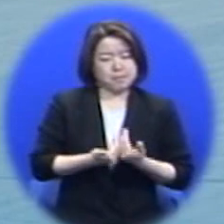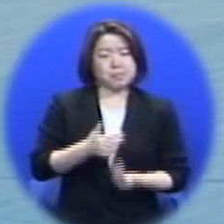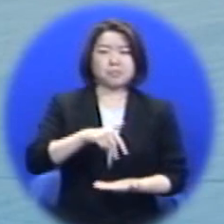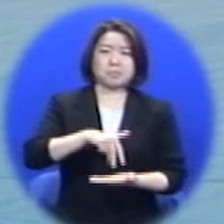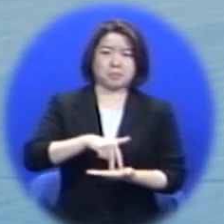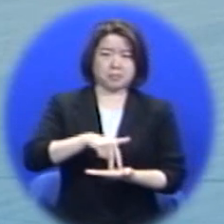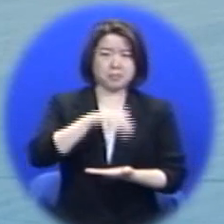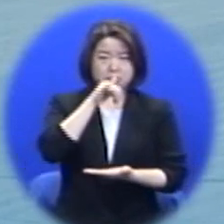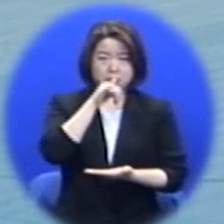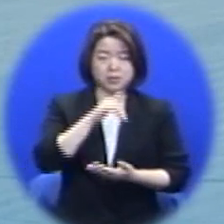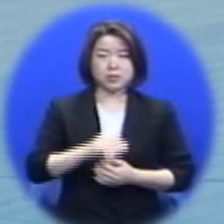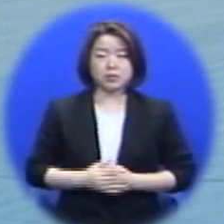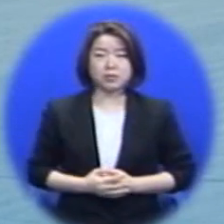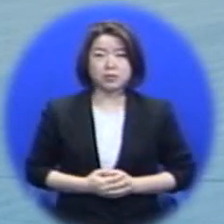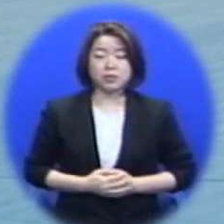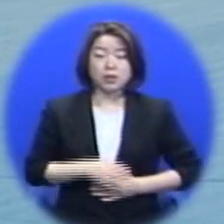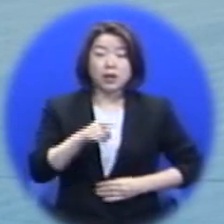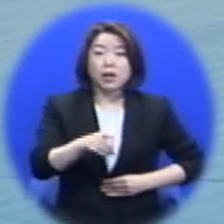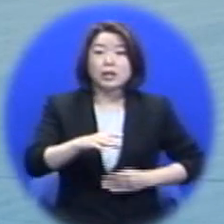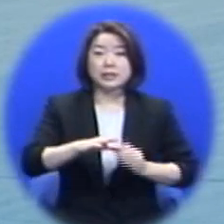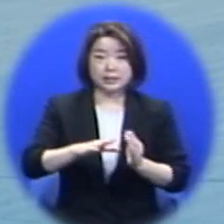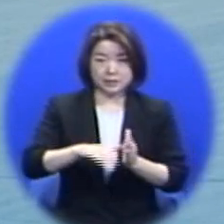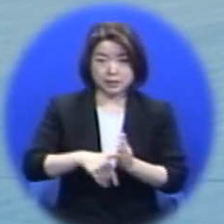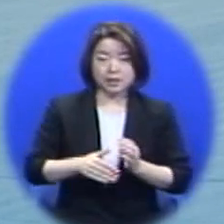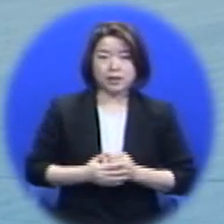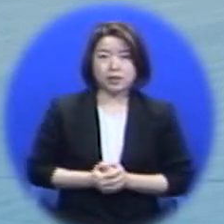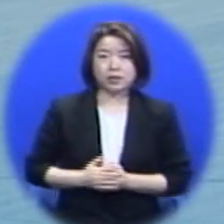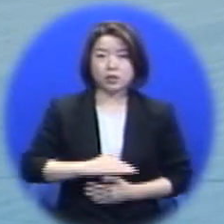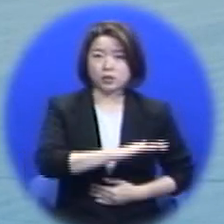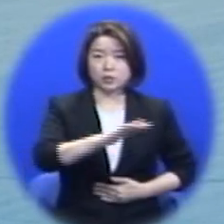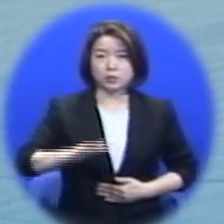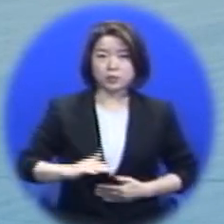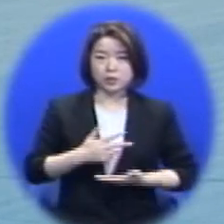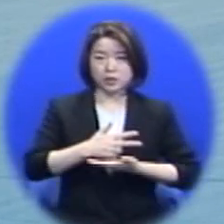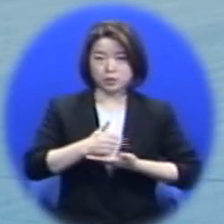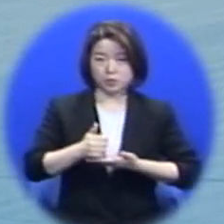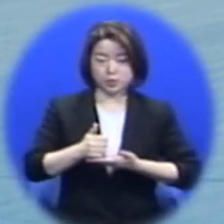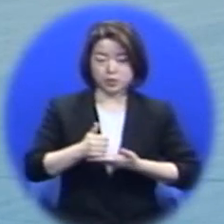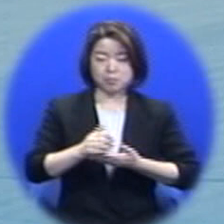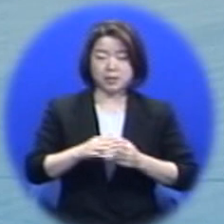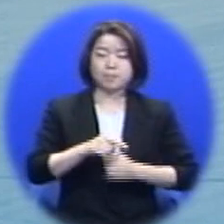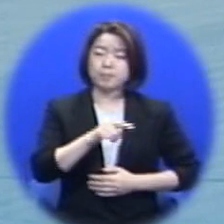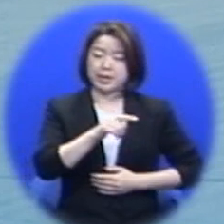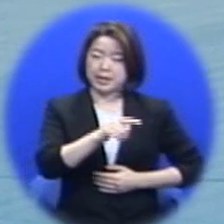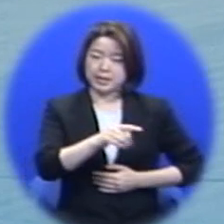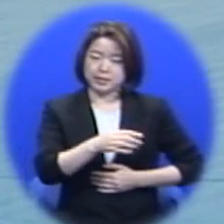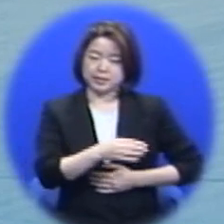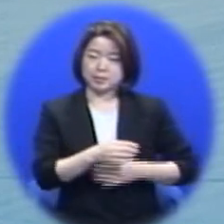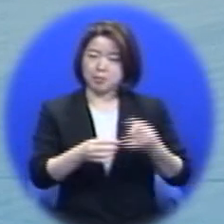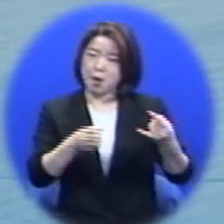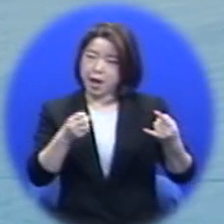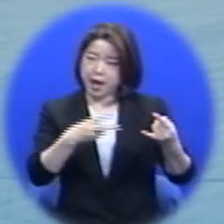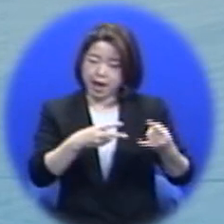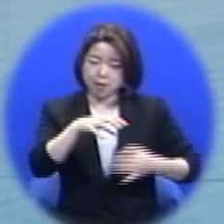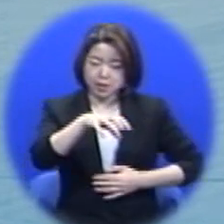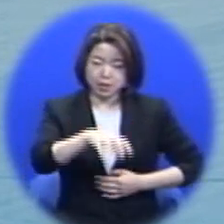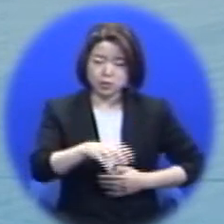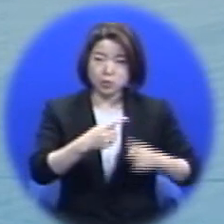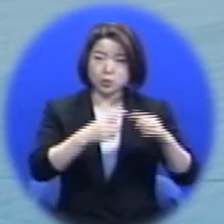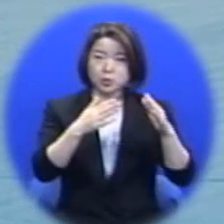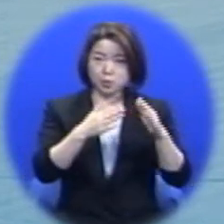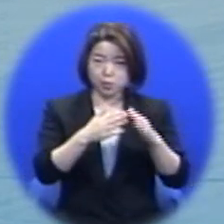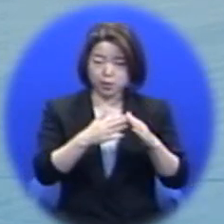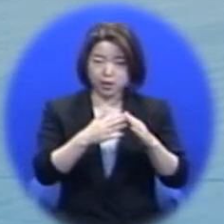있었습니다. 그때 우리 주님이 에베소 교회부터 시작해서 말씀을 주시기 시작을